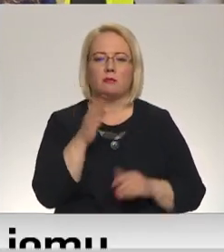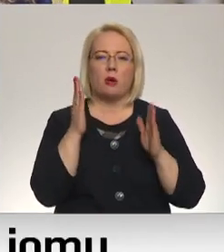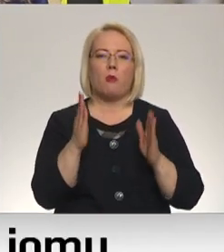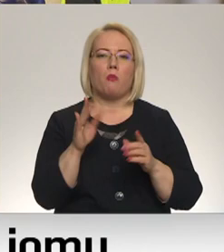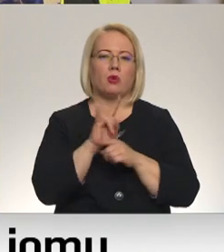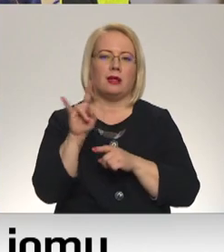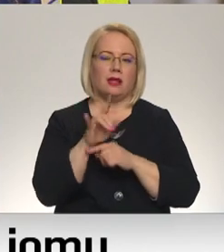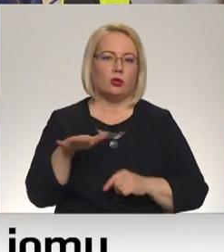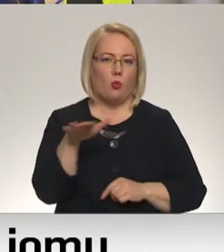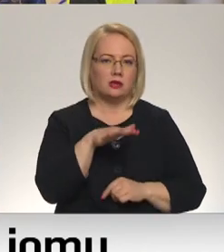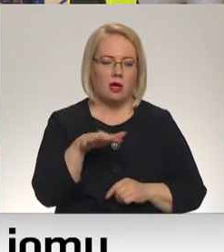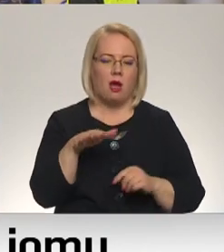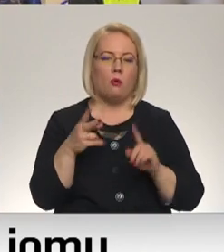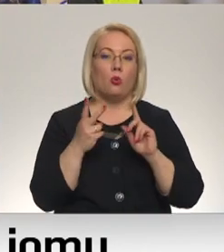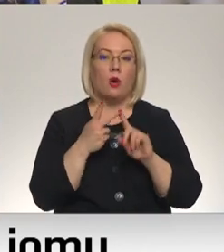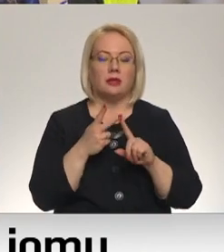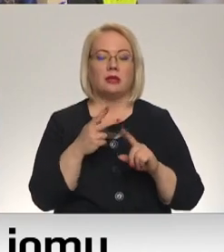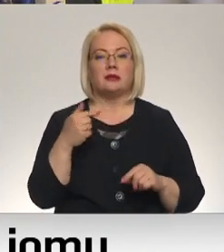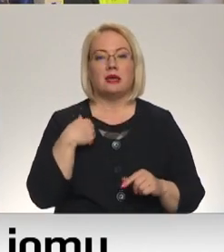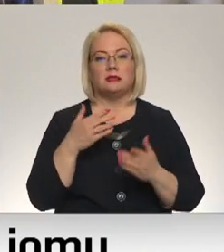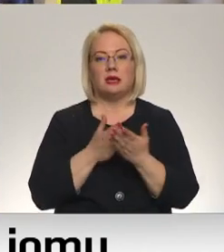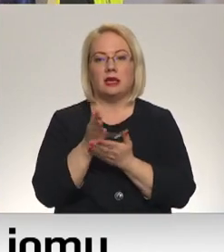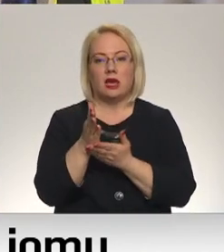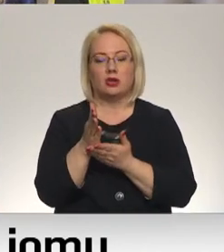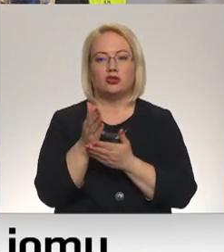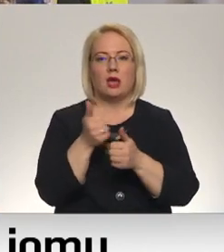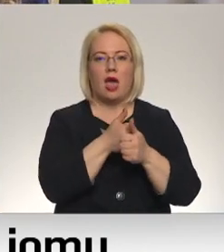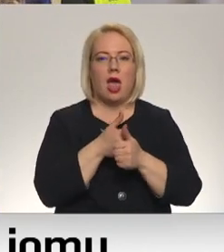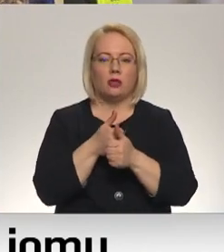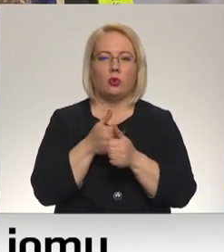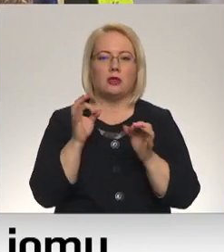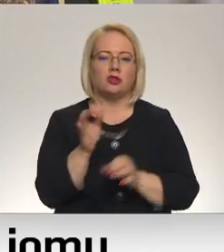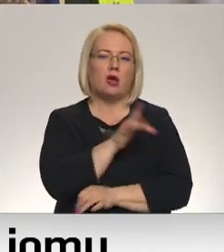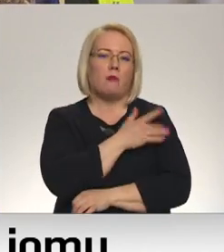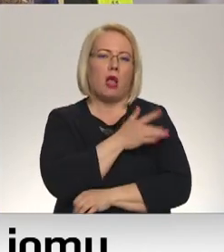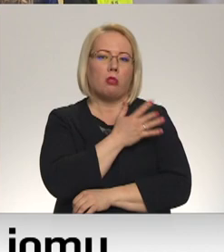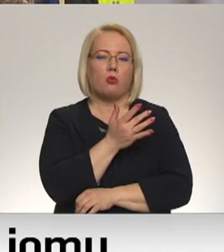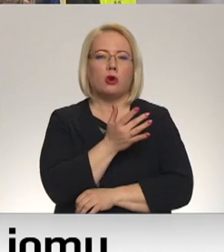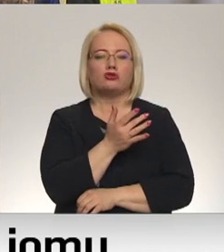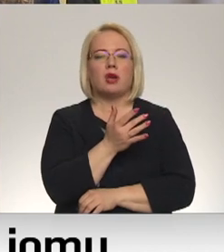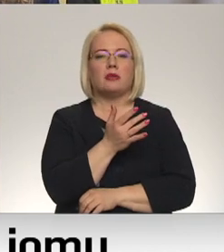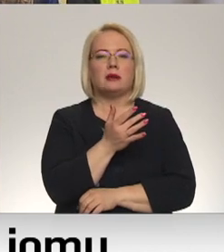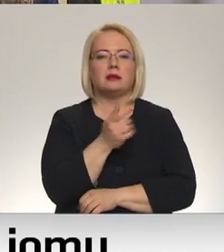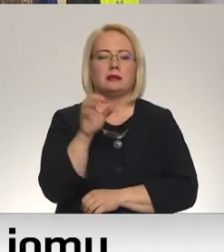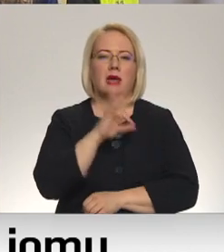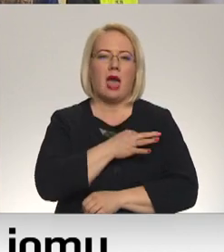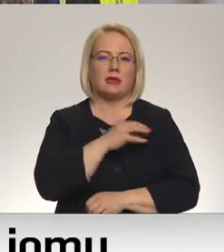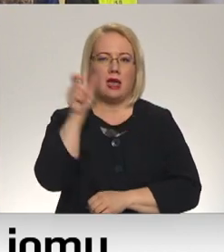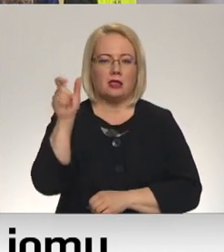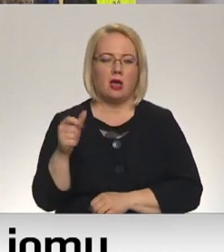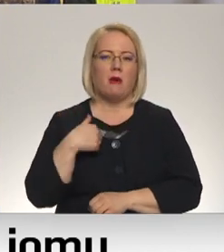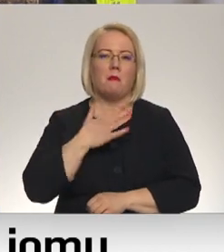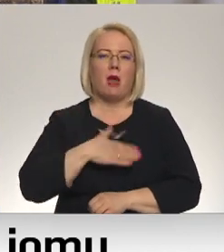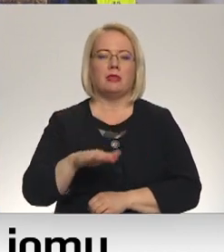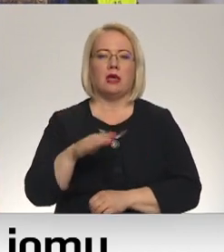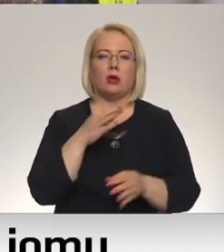pirmkārt. Un otrkārt es iešu ēnot tieši apkalpošanas aģentu. Un tā kā man ļoti patīk komunicēt ar